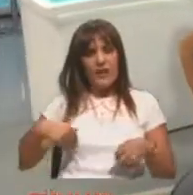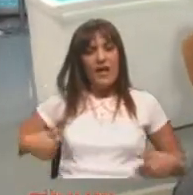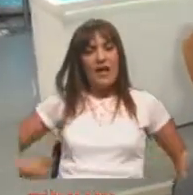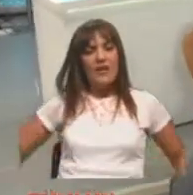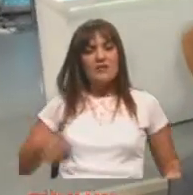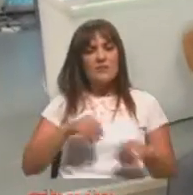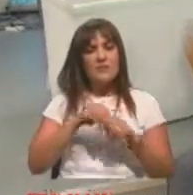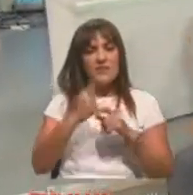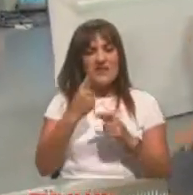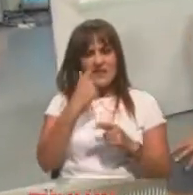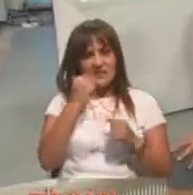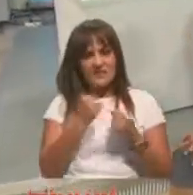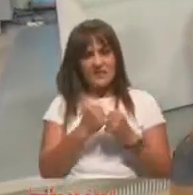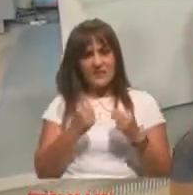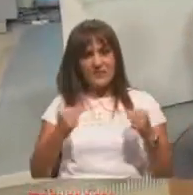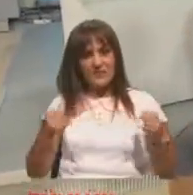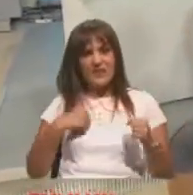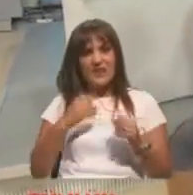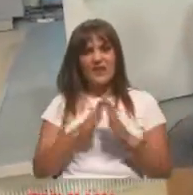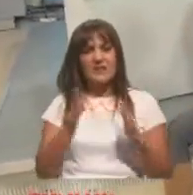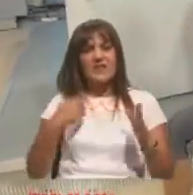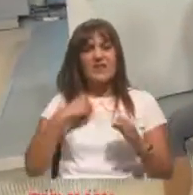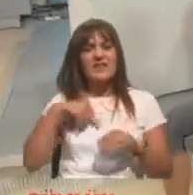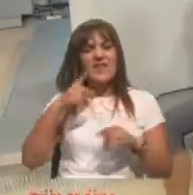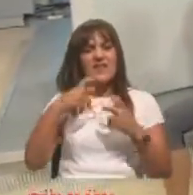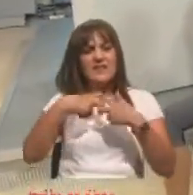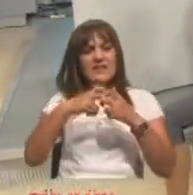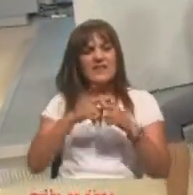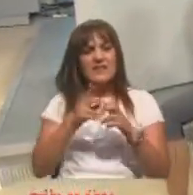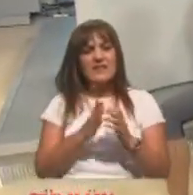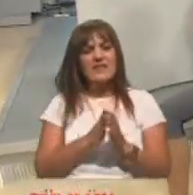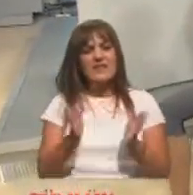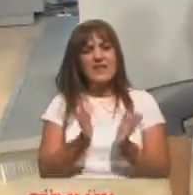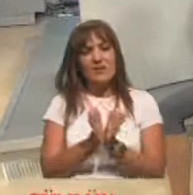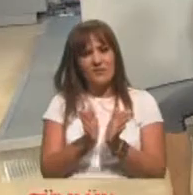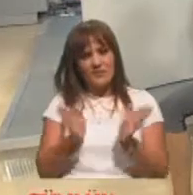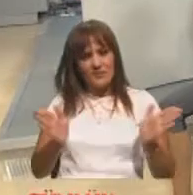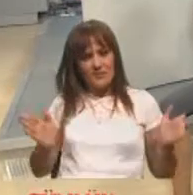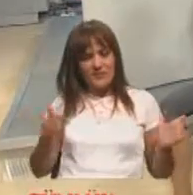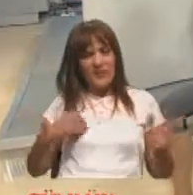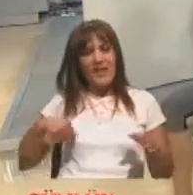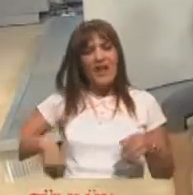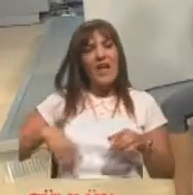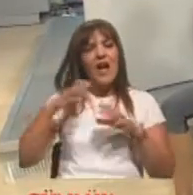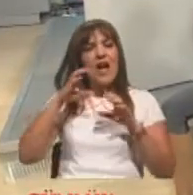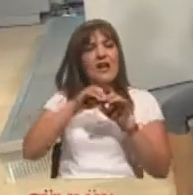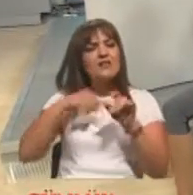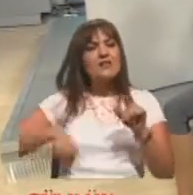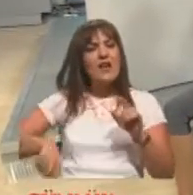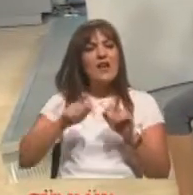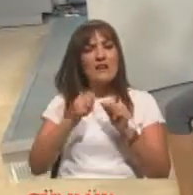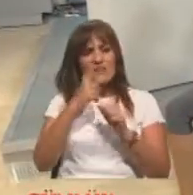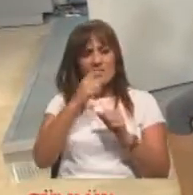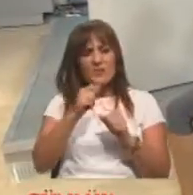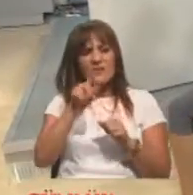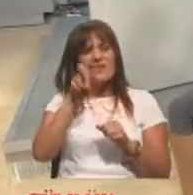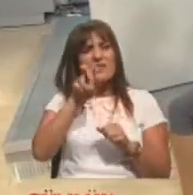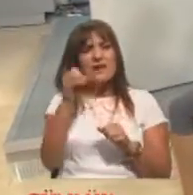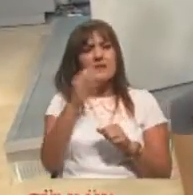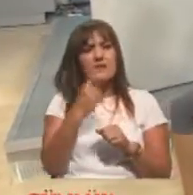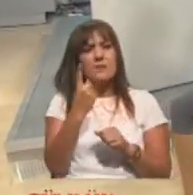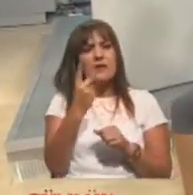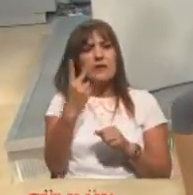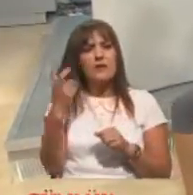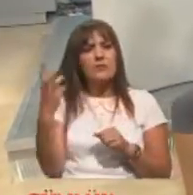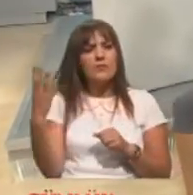Kalçalarımı hissetmem lazım yine dış tarafa doğru. Ve sanki dizlerimi dışa doğru yaslayarak kalçayı sıkıyorum. Orada biraz 8'e kadar